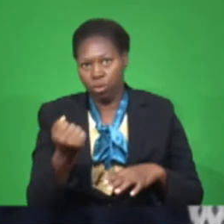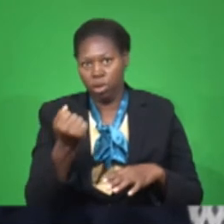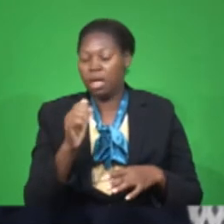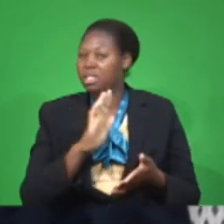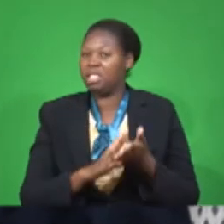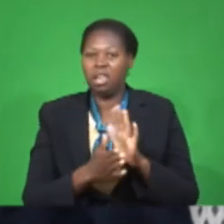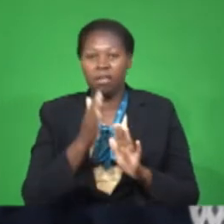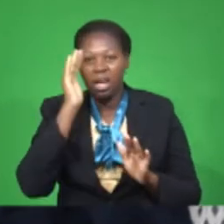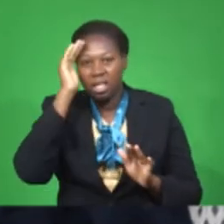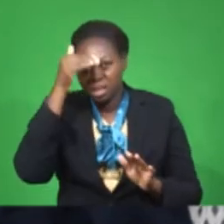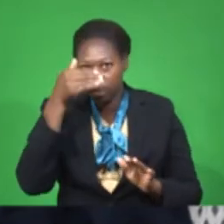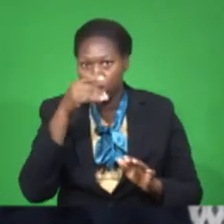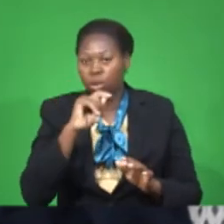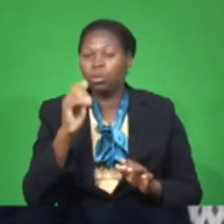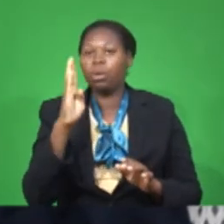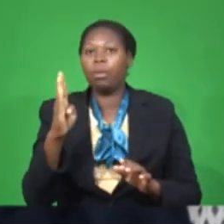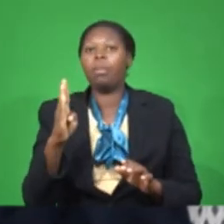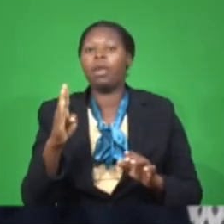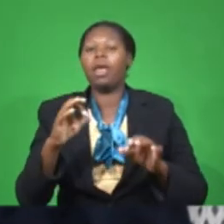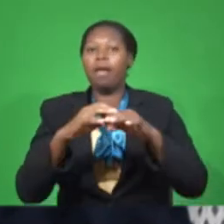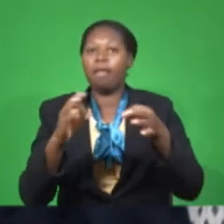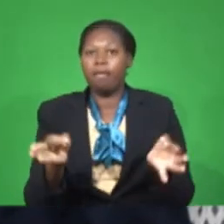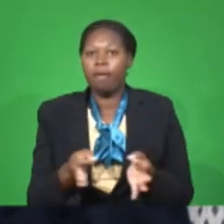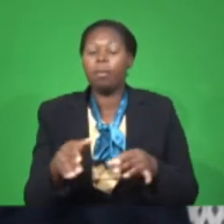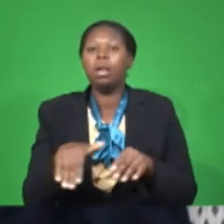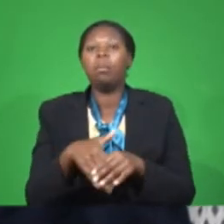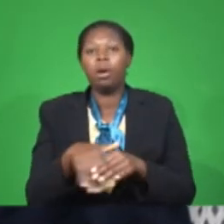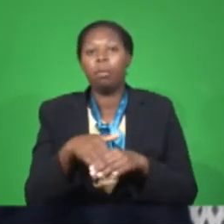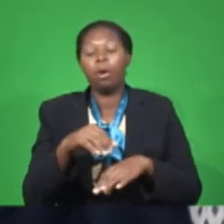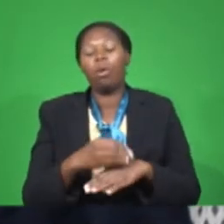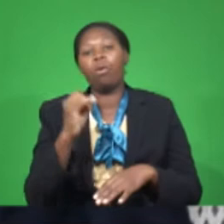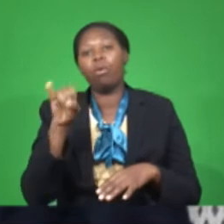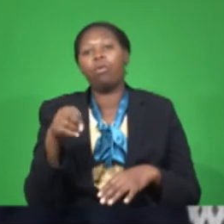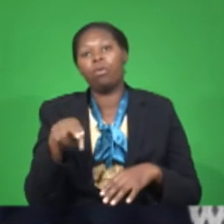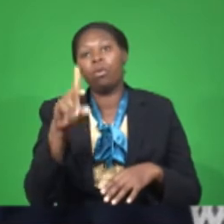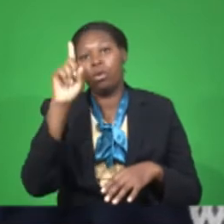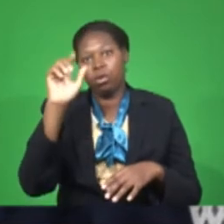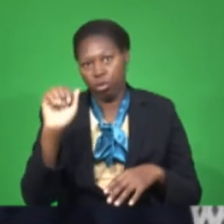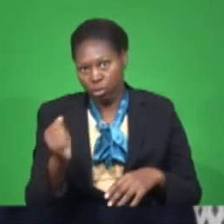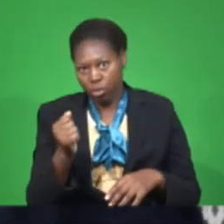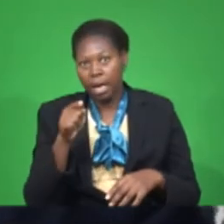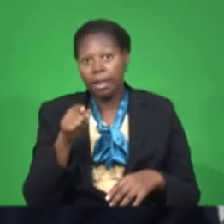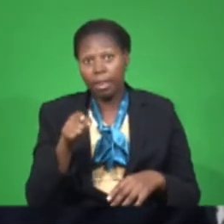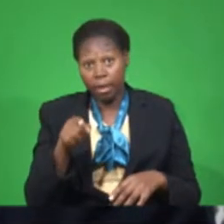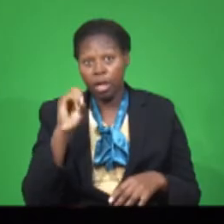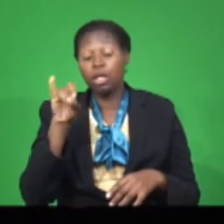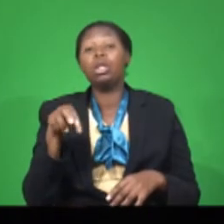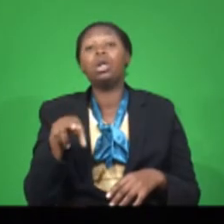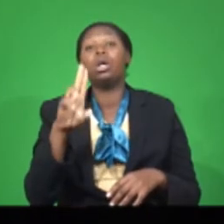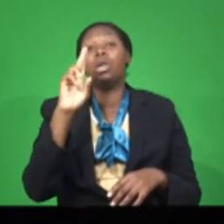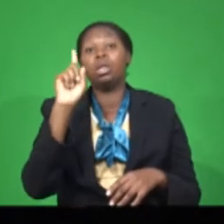Judha watinotaura watiri kureva ari kunzi akabereka Perezi. NdiJudha